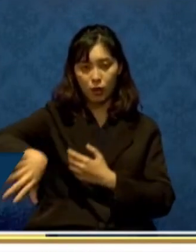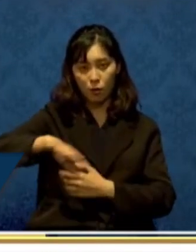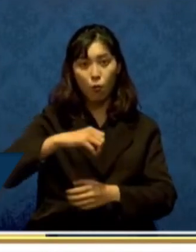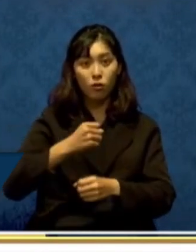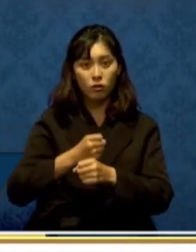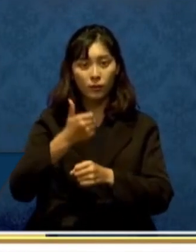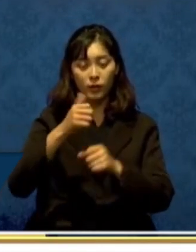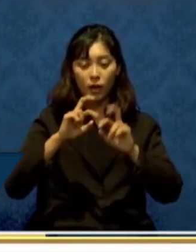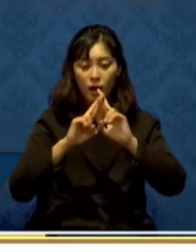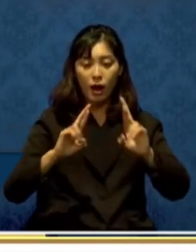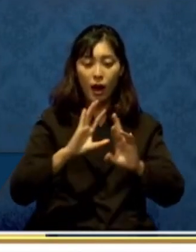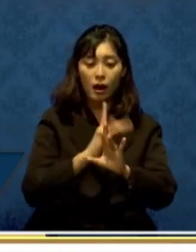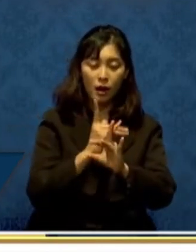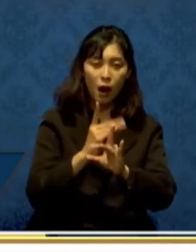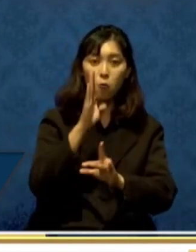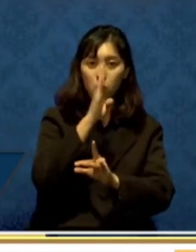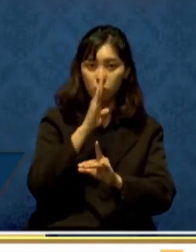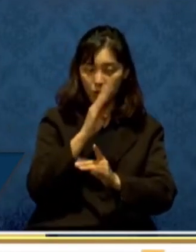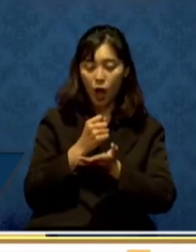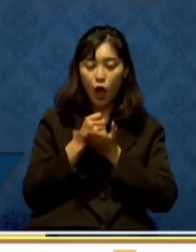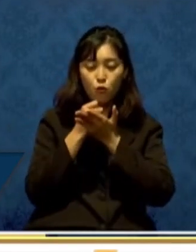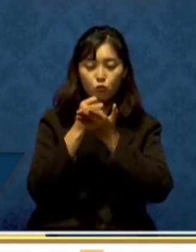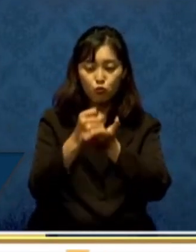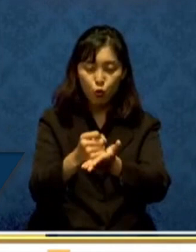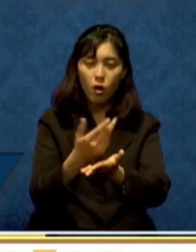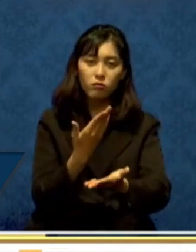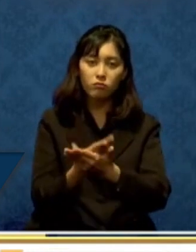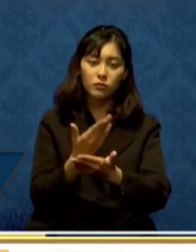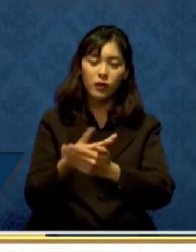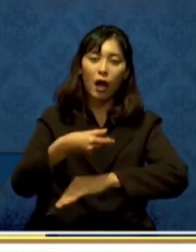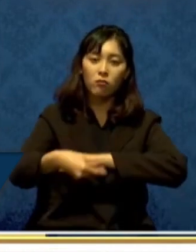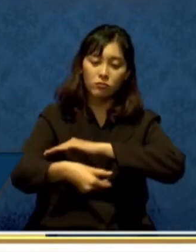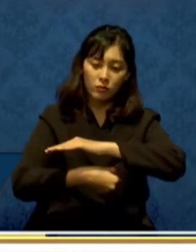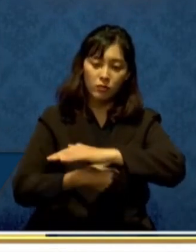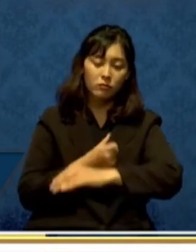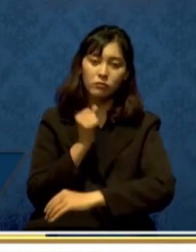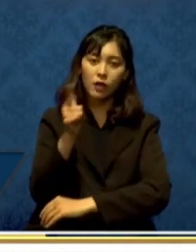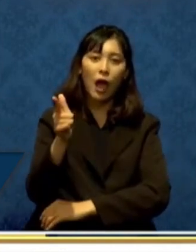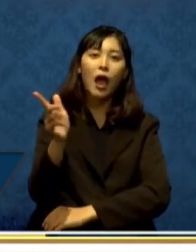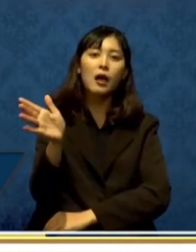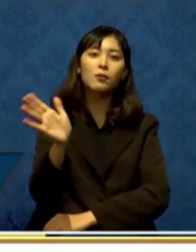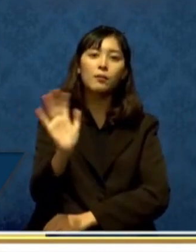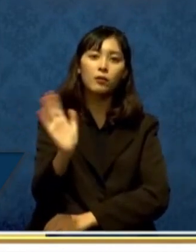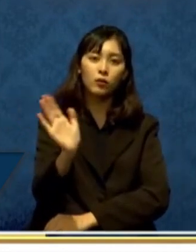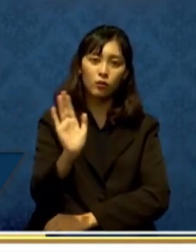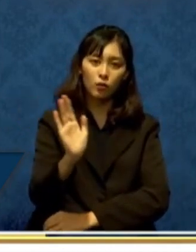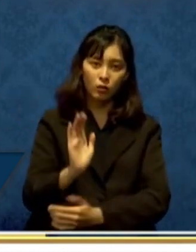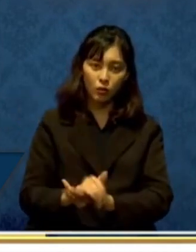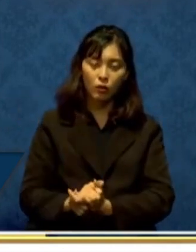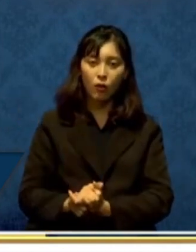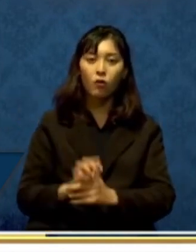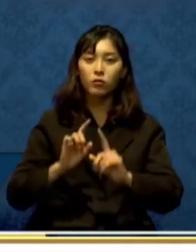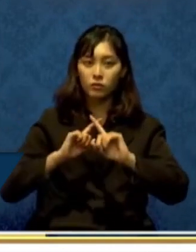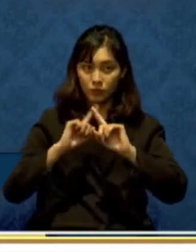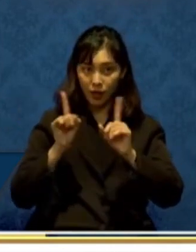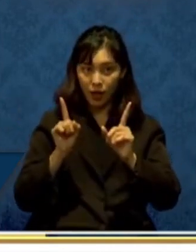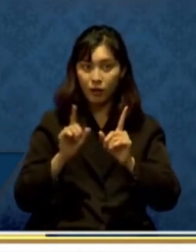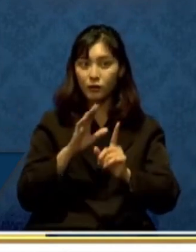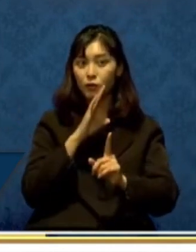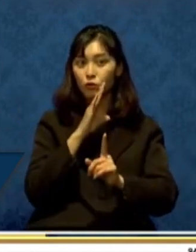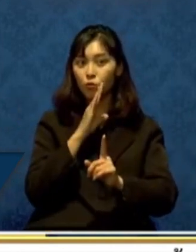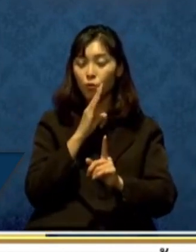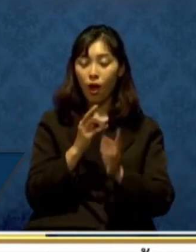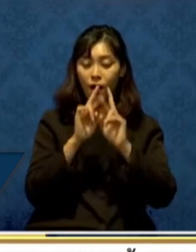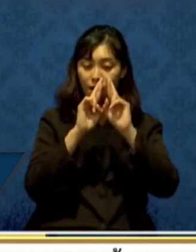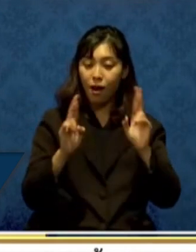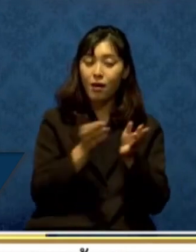านบันเทิงต้องจ่ายสวยเป็นให้พวกเขาจ่ายสุขผ่านการบริการผ่านรสชาติอาห